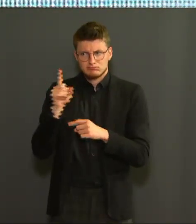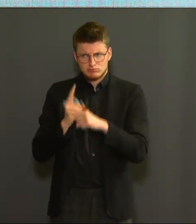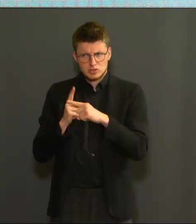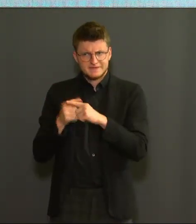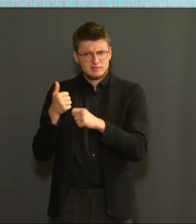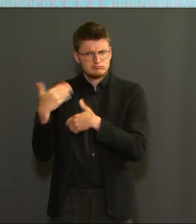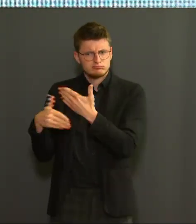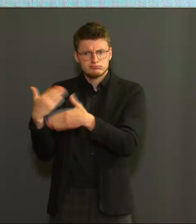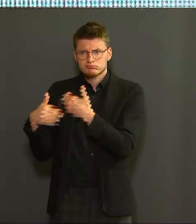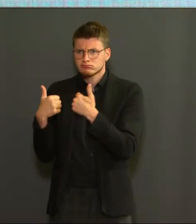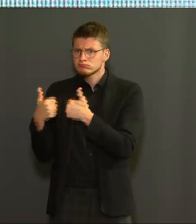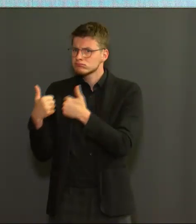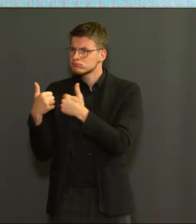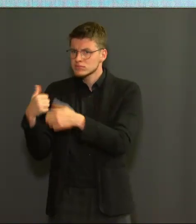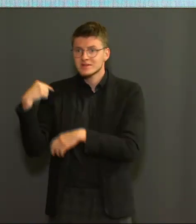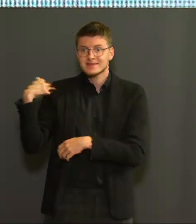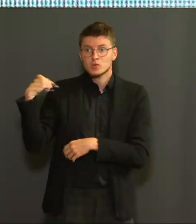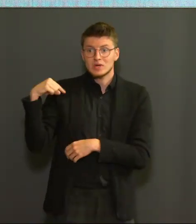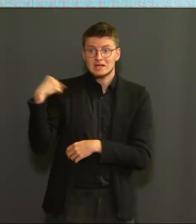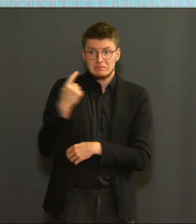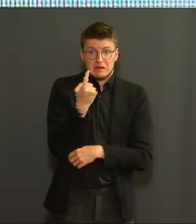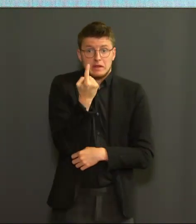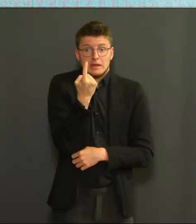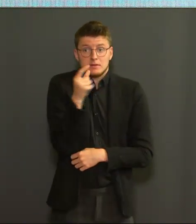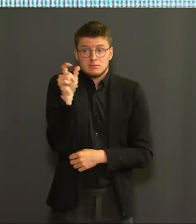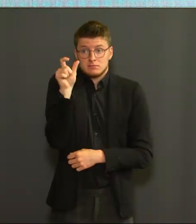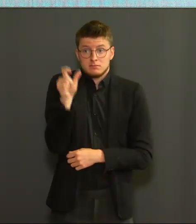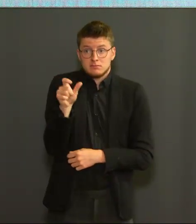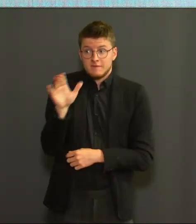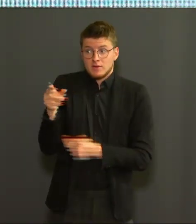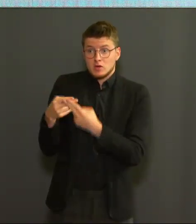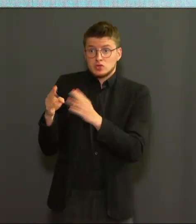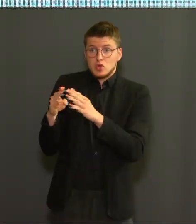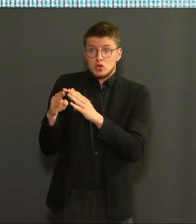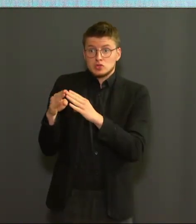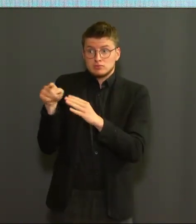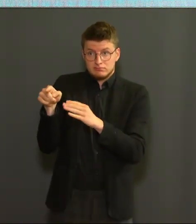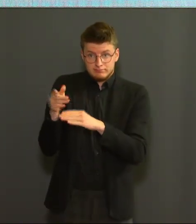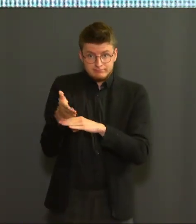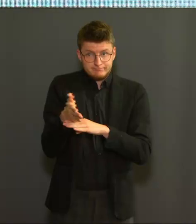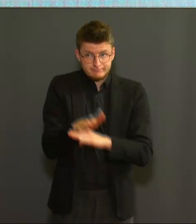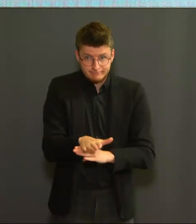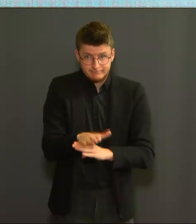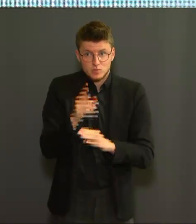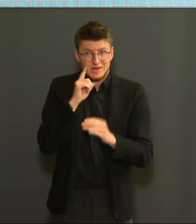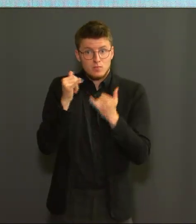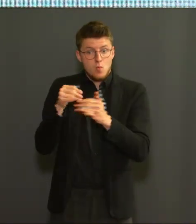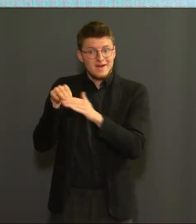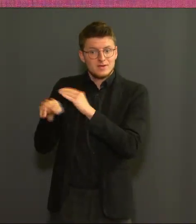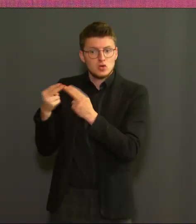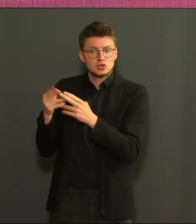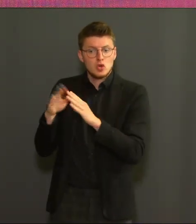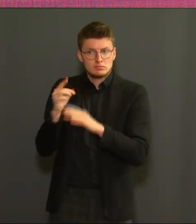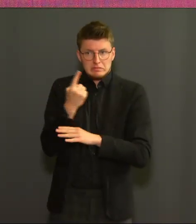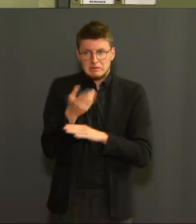werd er de afgelopen week nog slechts 1 overlijden bij een rusthuisbewoner vastgesteld. Dank u voor uw